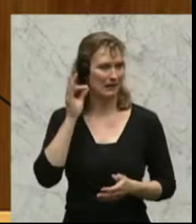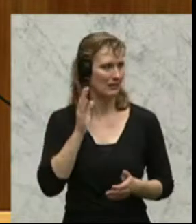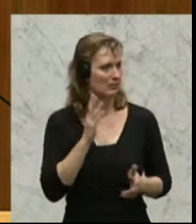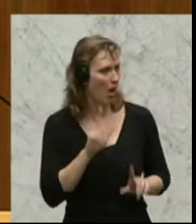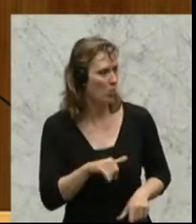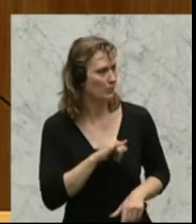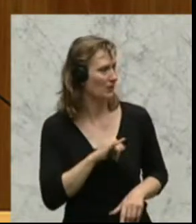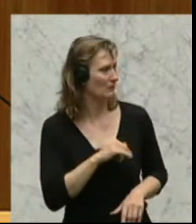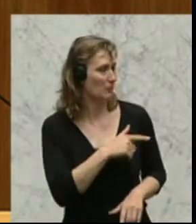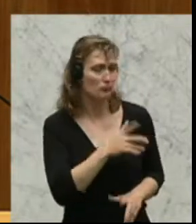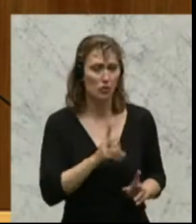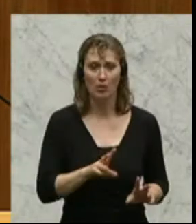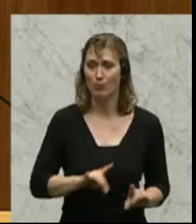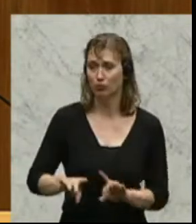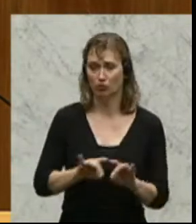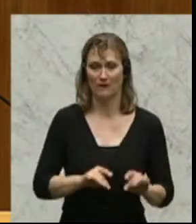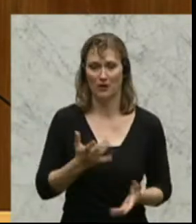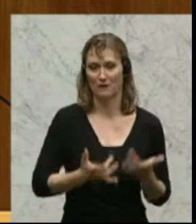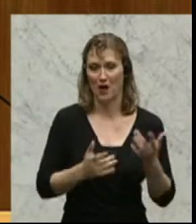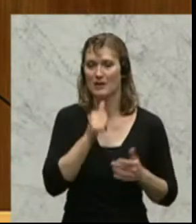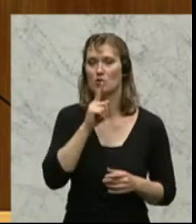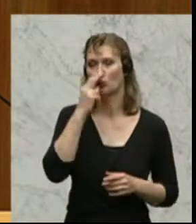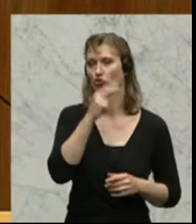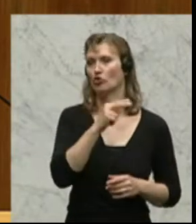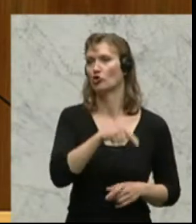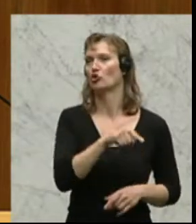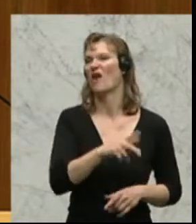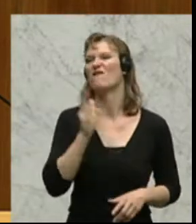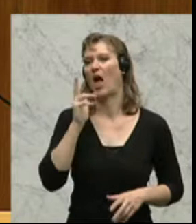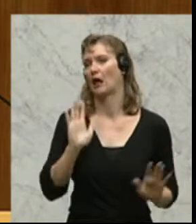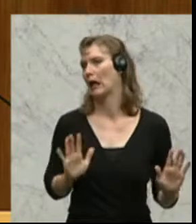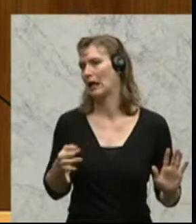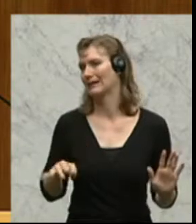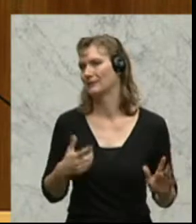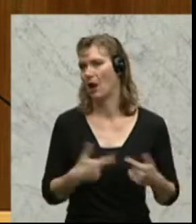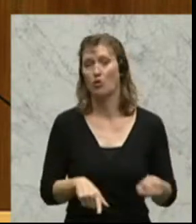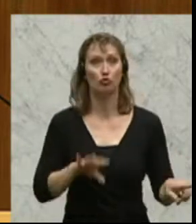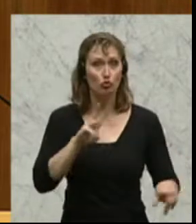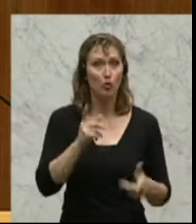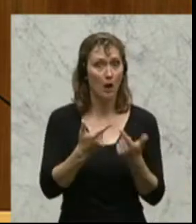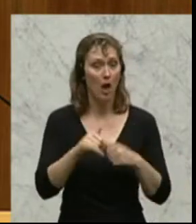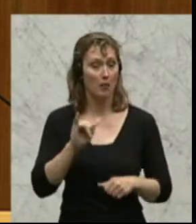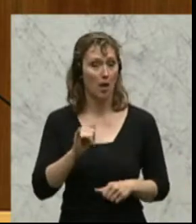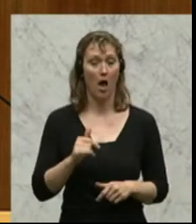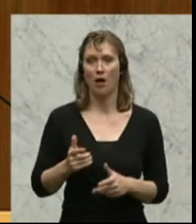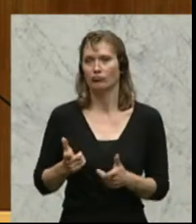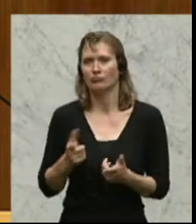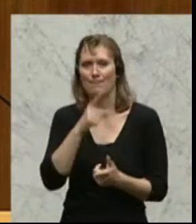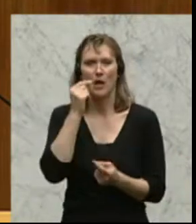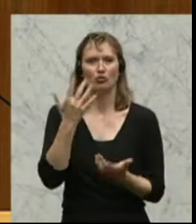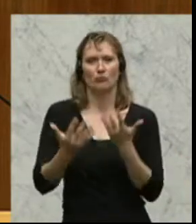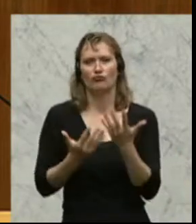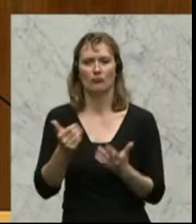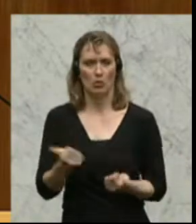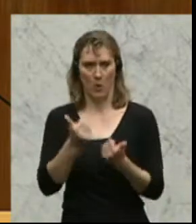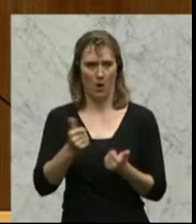auch damit zu beschäftigen und nicht nur Frankreich zu nennen. Frankreich ist ein schönes Land mit charismatischen Menschen, aber als